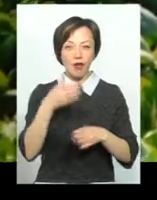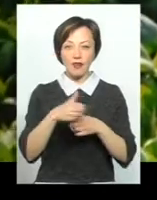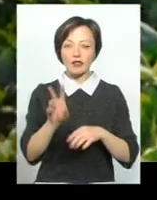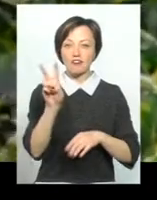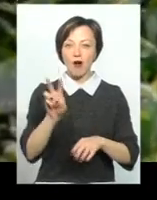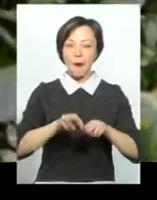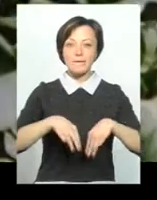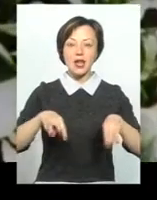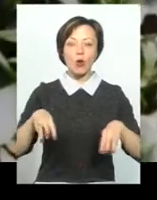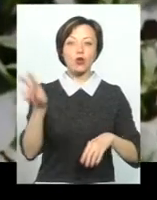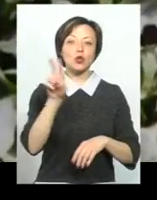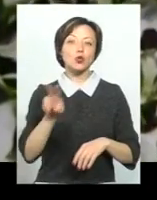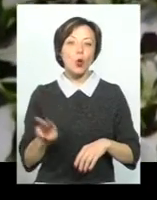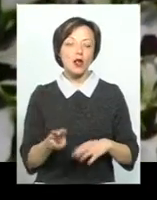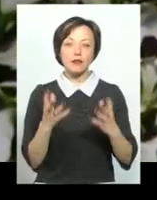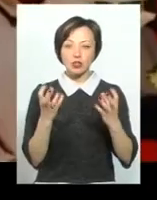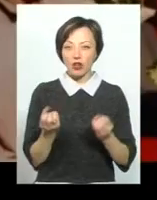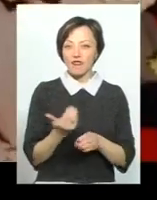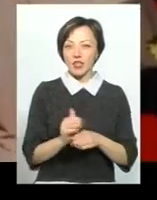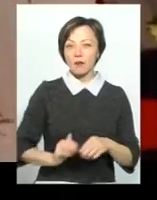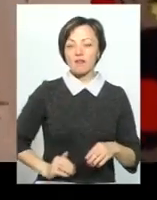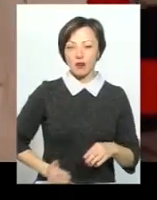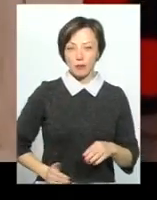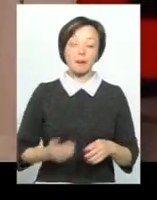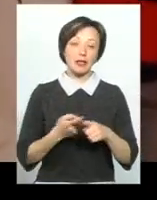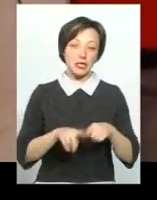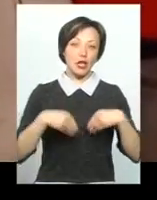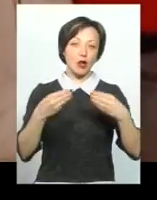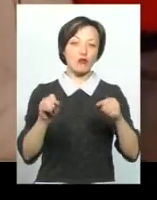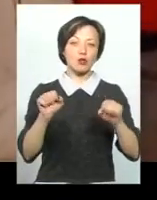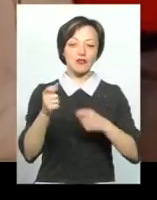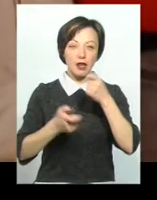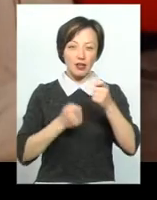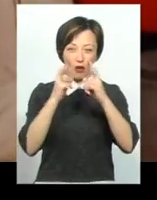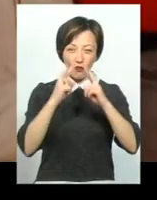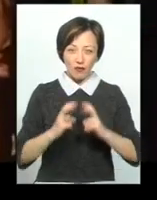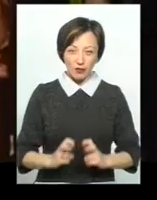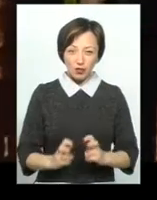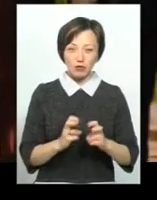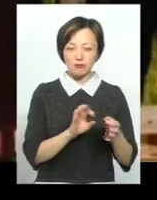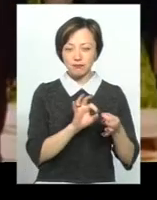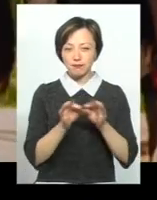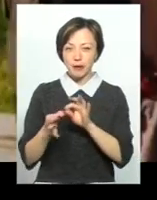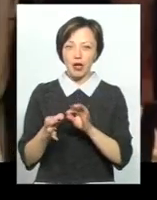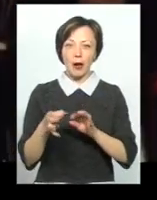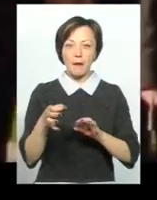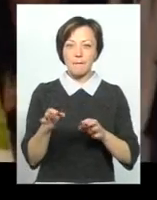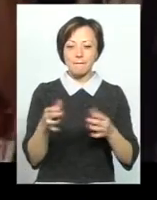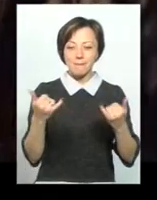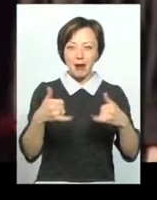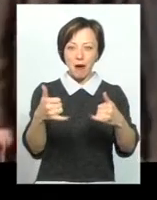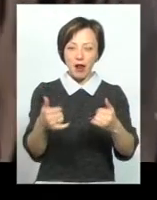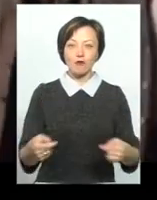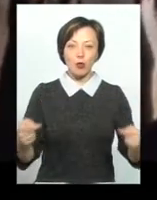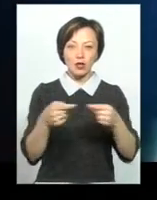доларів. Ще 500 000 виділив приватний сектор. І це дало можливість ретельно вивчити та проаналізувати препарат у конкретних кліматичних